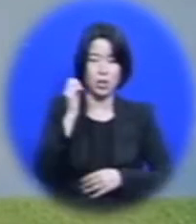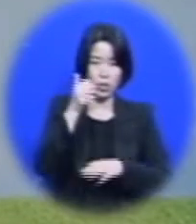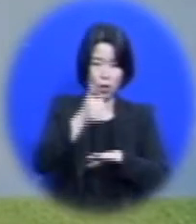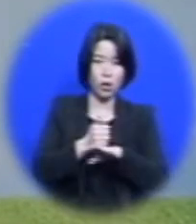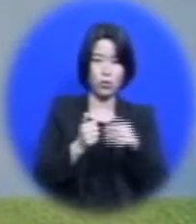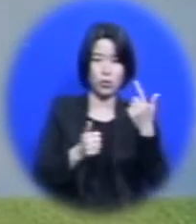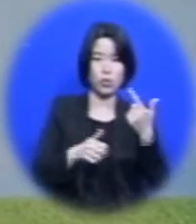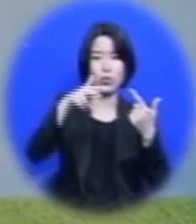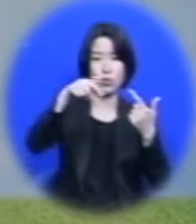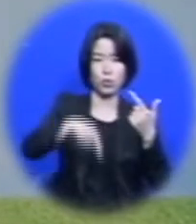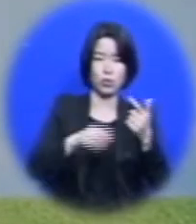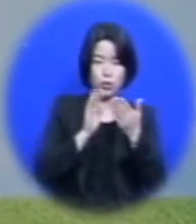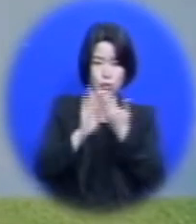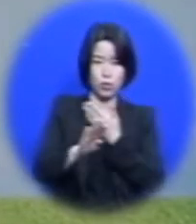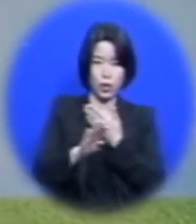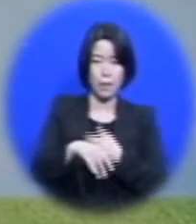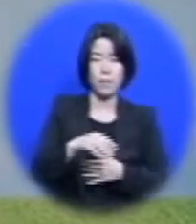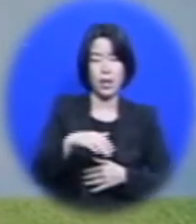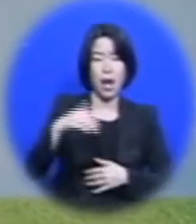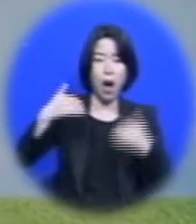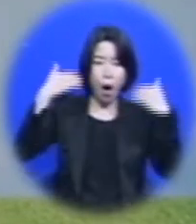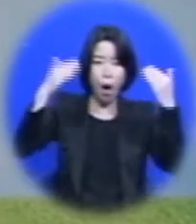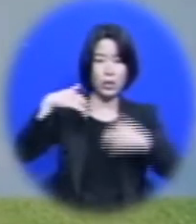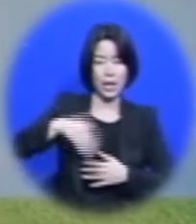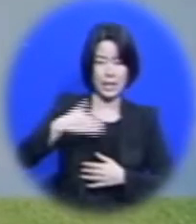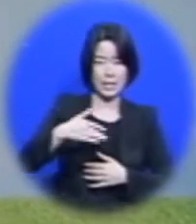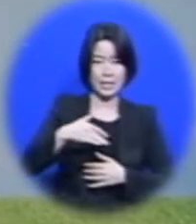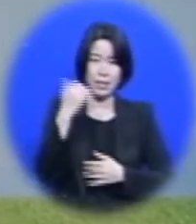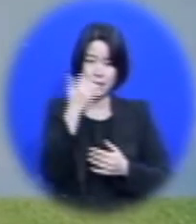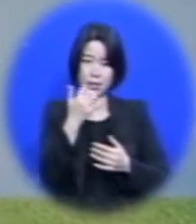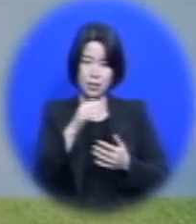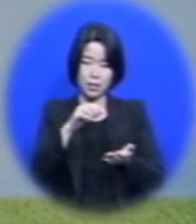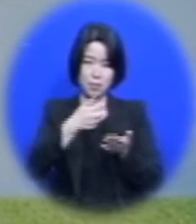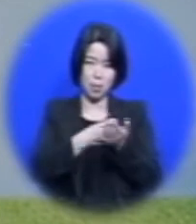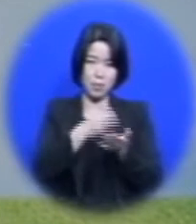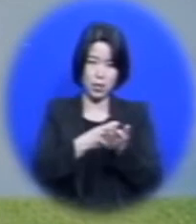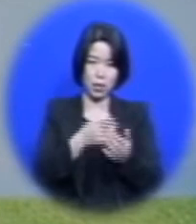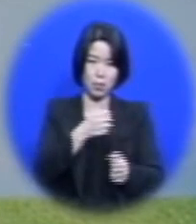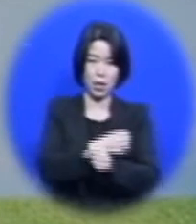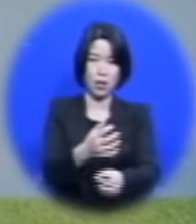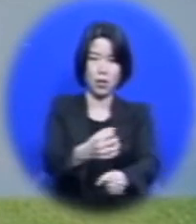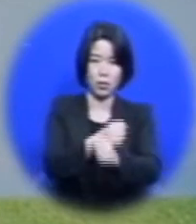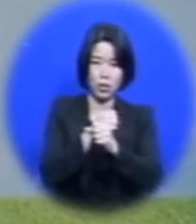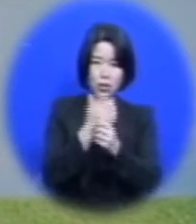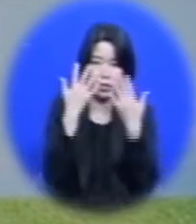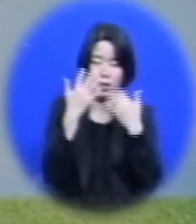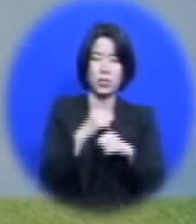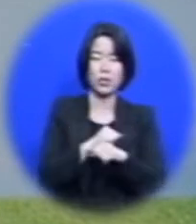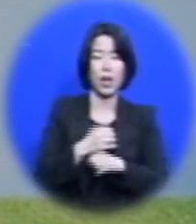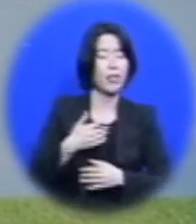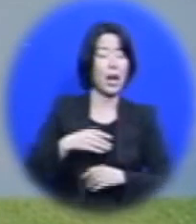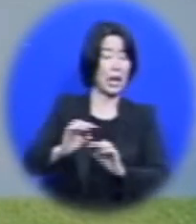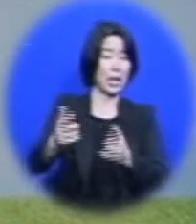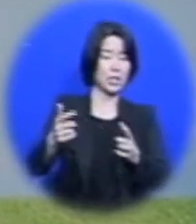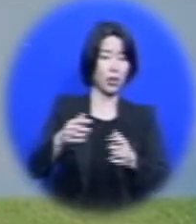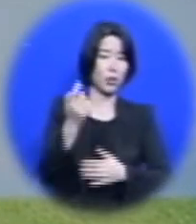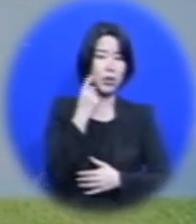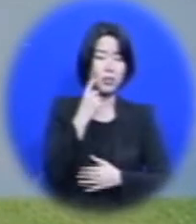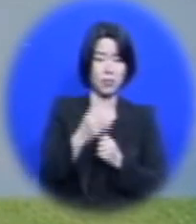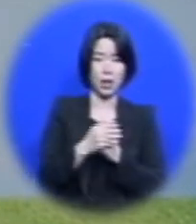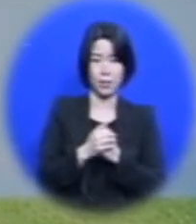나는 미성년자 성범죄법으로 경찰에 체포되었다. 나는 그렇지 않았다고 거짓말을